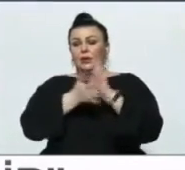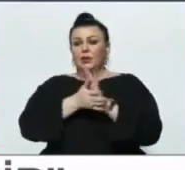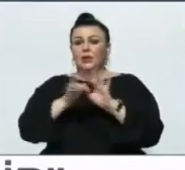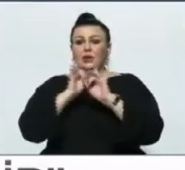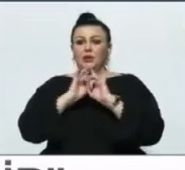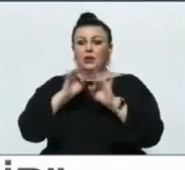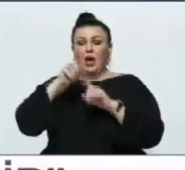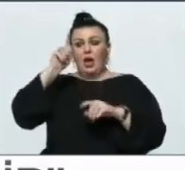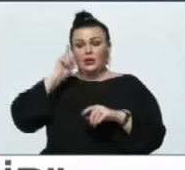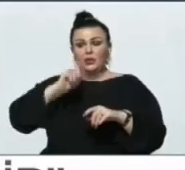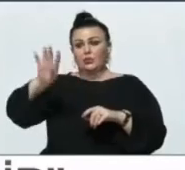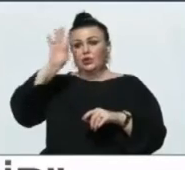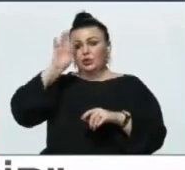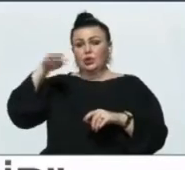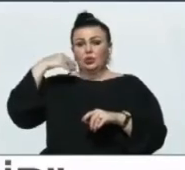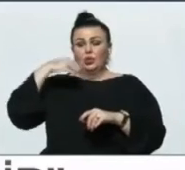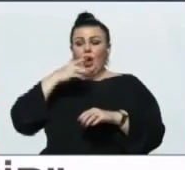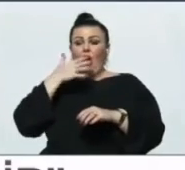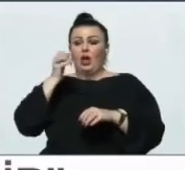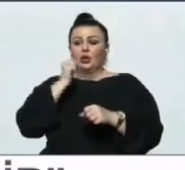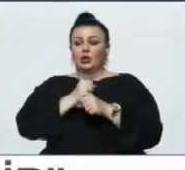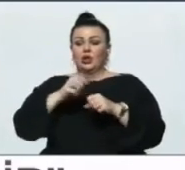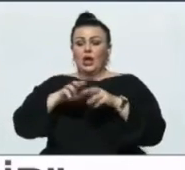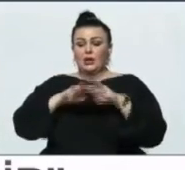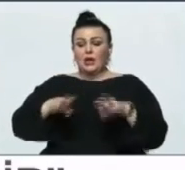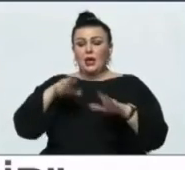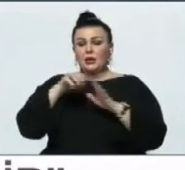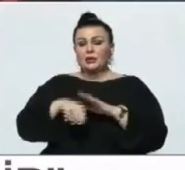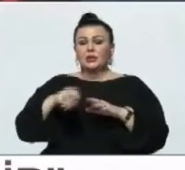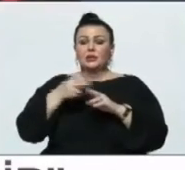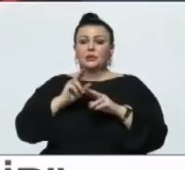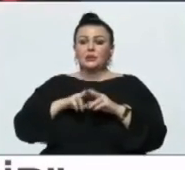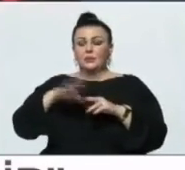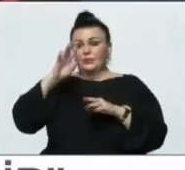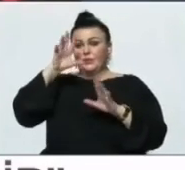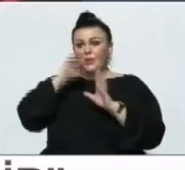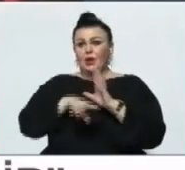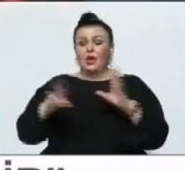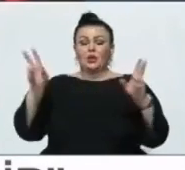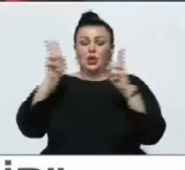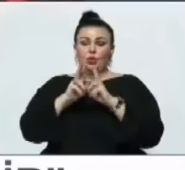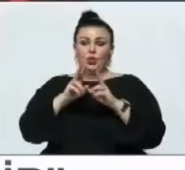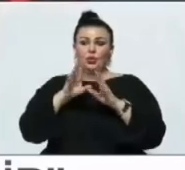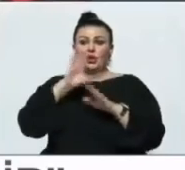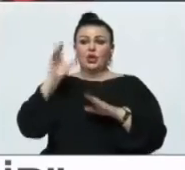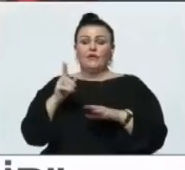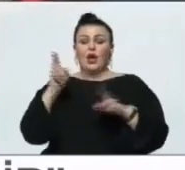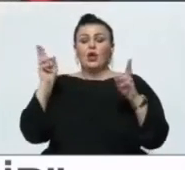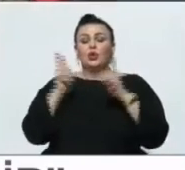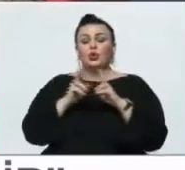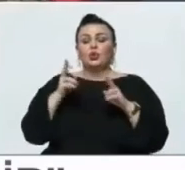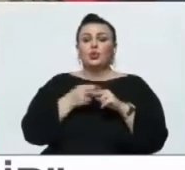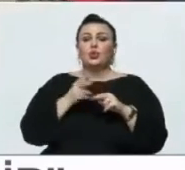ki, Azərbaycan, İran, Türkiyə Xarici İşlər Nazirləri İranda görüşəcək və